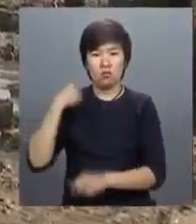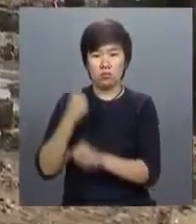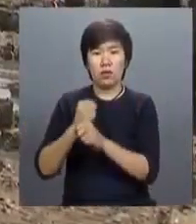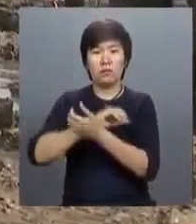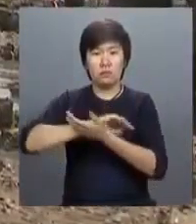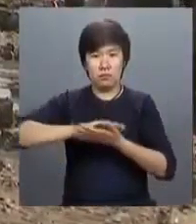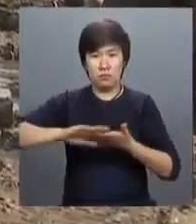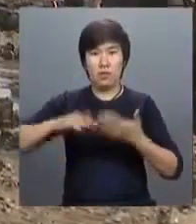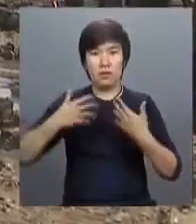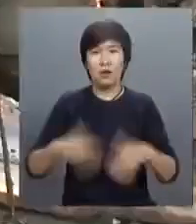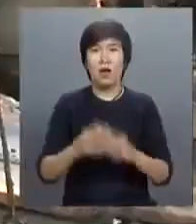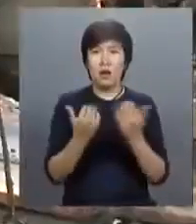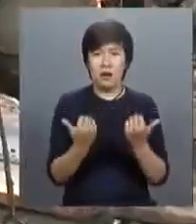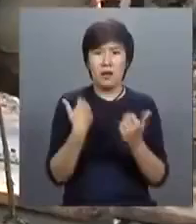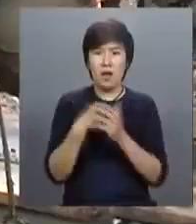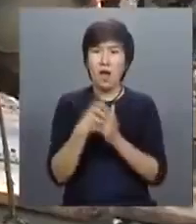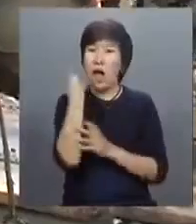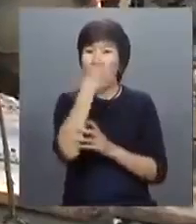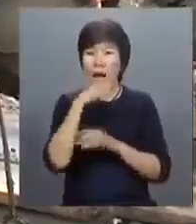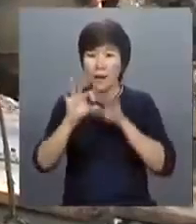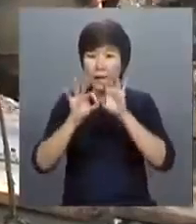ะไม่ดี